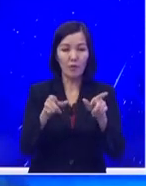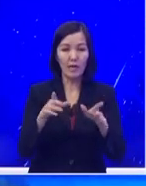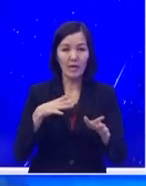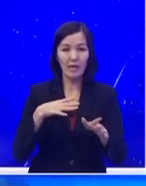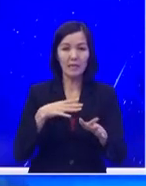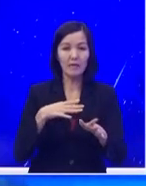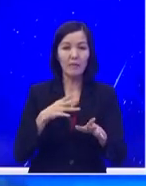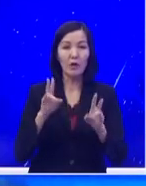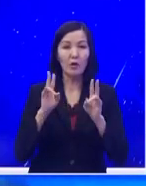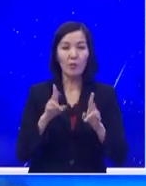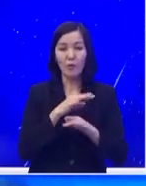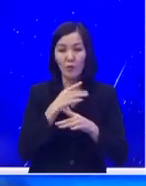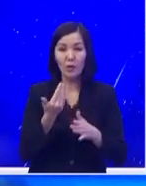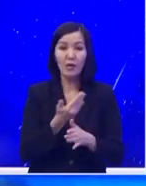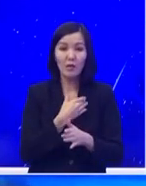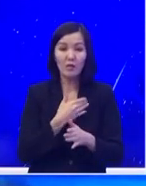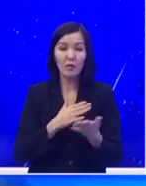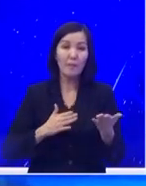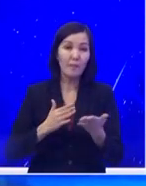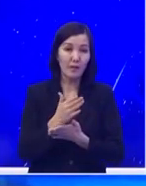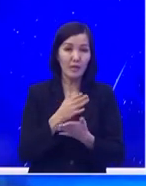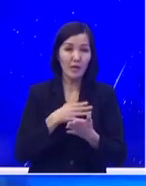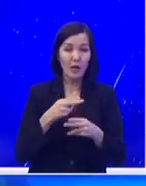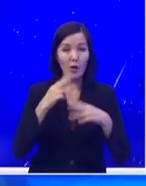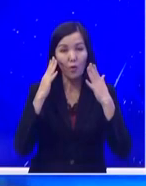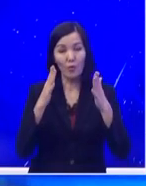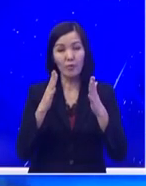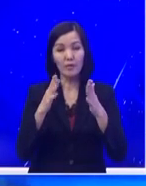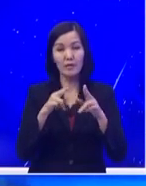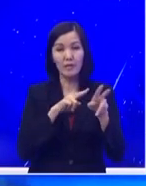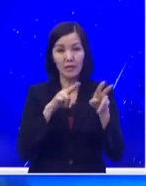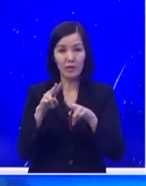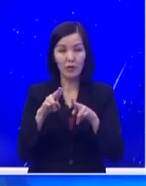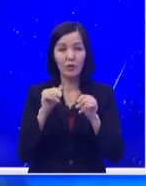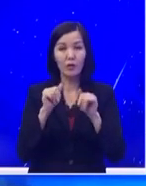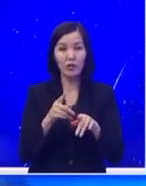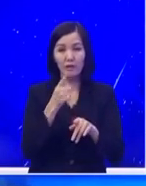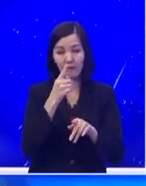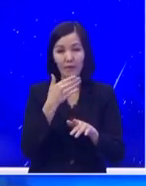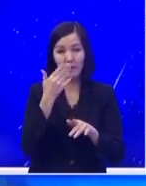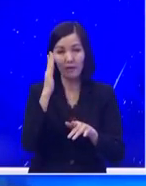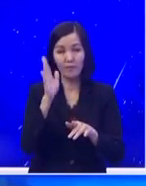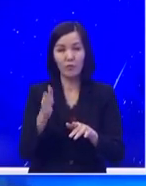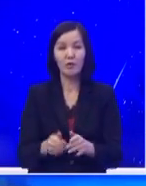это делают там, где им вздумается. Этот вопрос власти области взяли на контроль. Он решится уже нынешним летом.